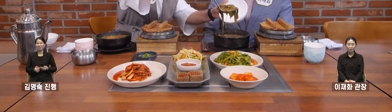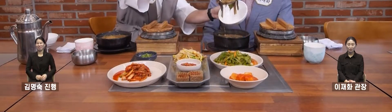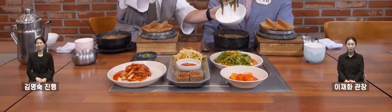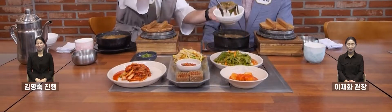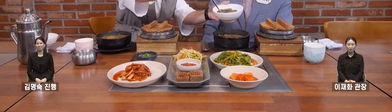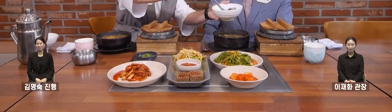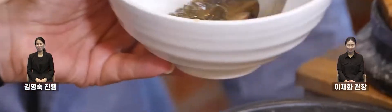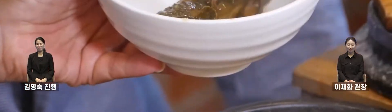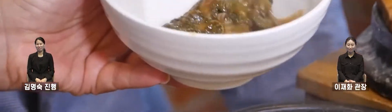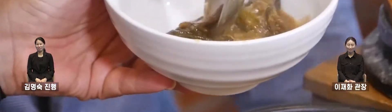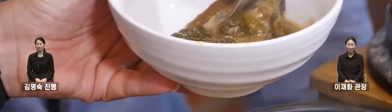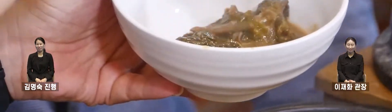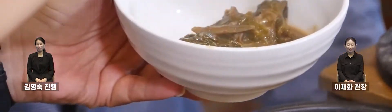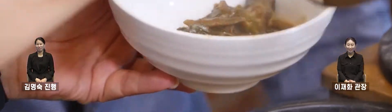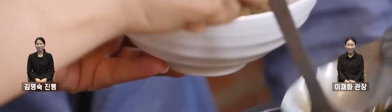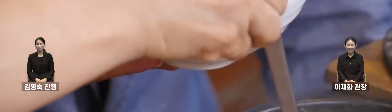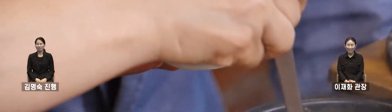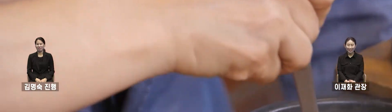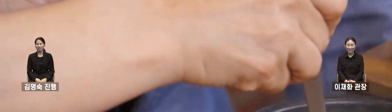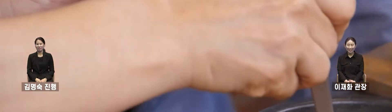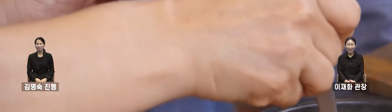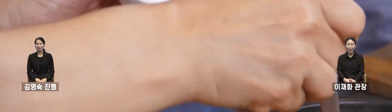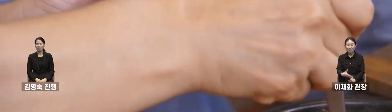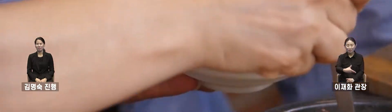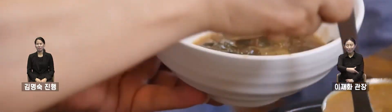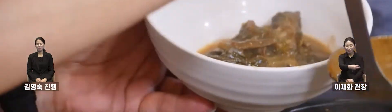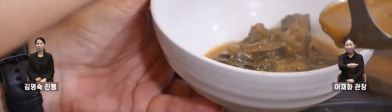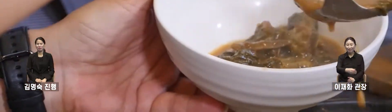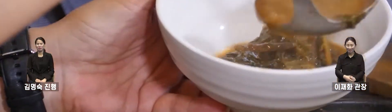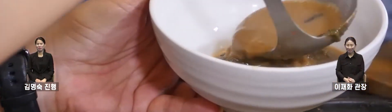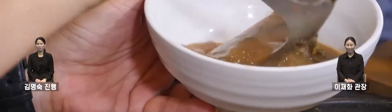떠가도록 하겠습니다. 예. 빌려드리겠습니다. 네.